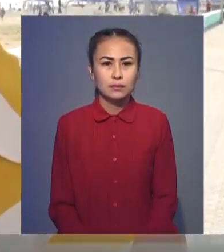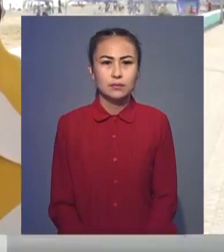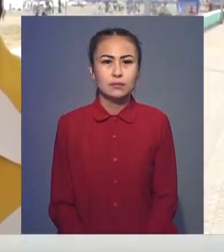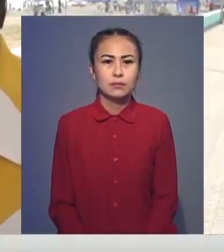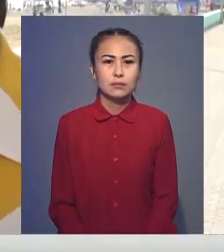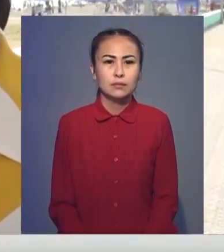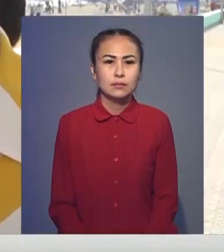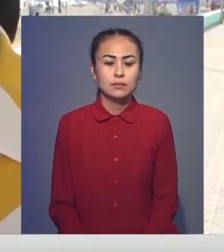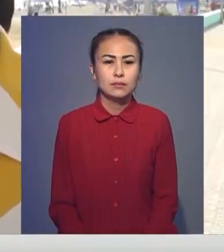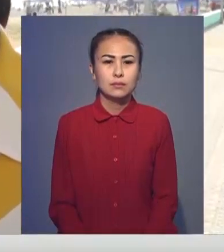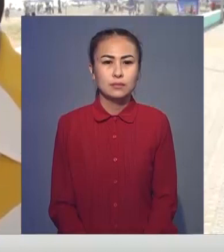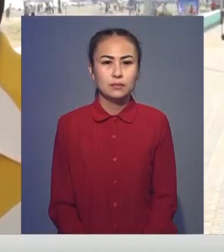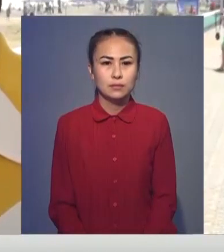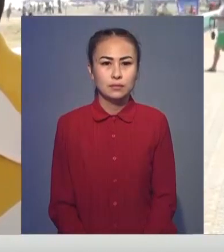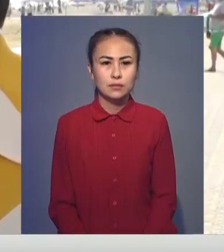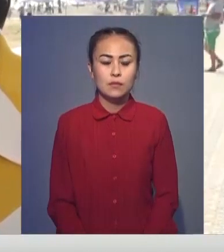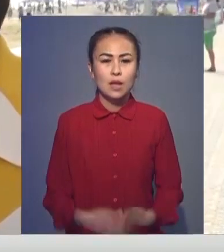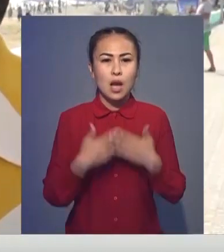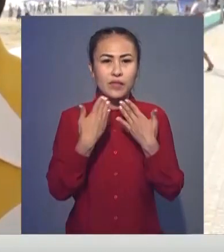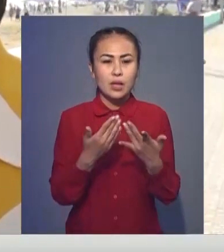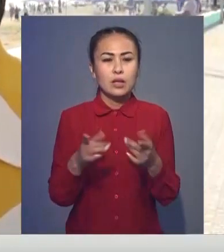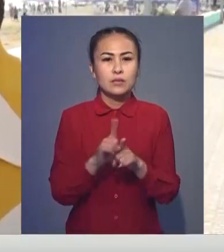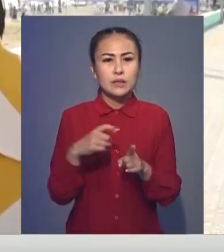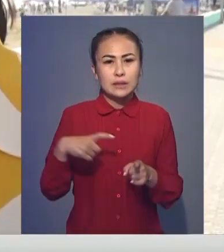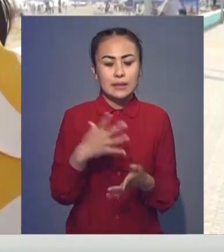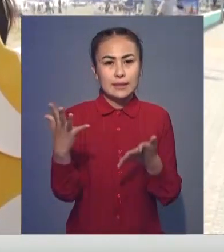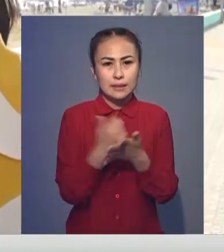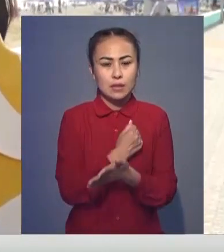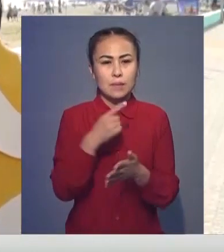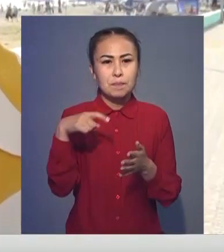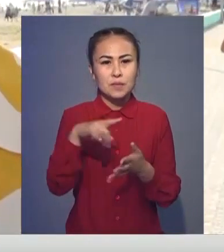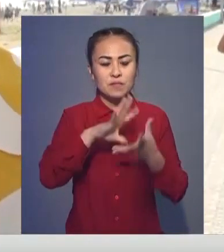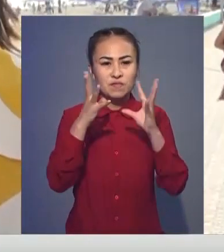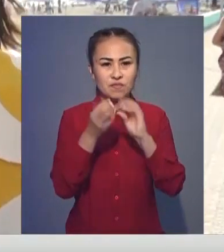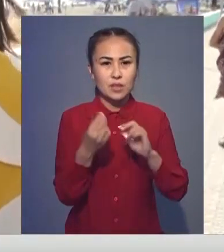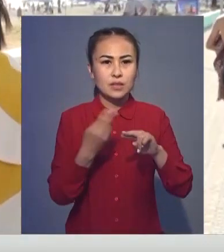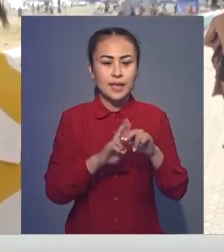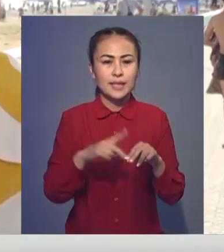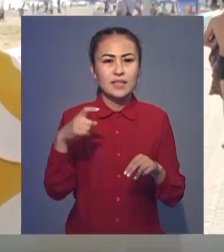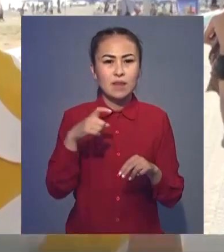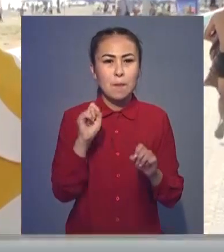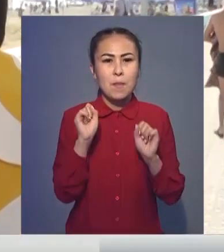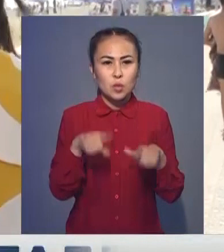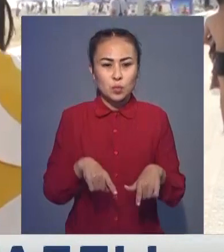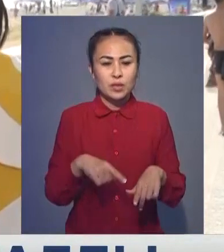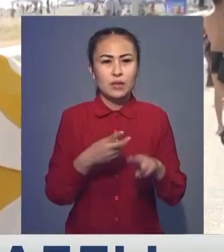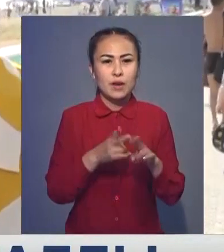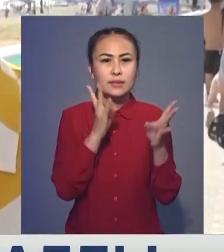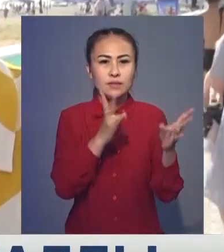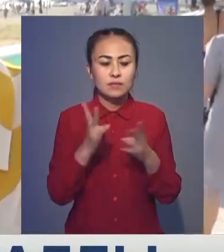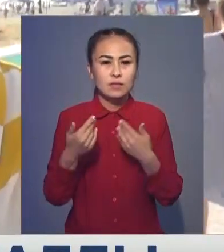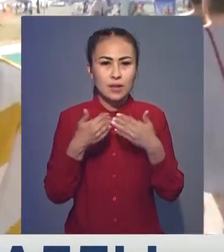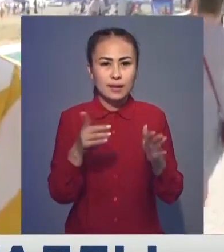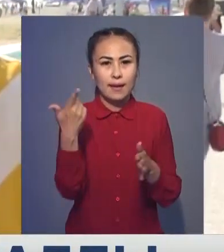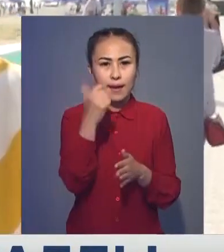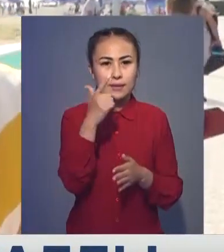Перфингенс является бактерия анаэробом. Бұл қоздырғыш топырақта ұзақ сақталар. Адамның ағзасына инфекция түсіреді. Ашық жарақаты бар адамдарда